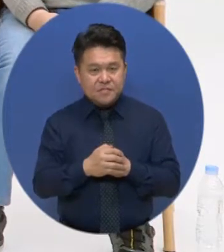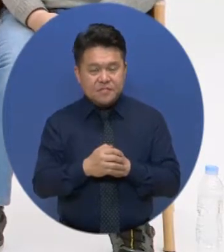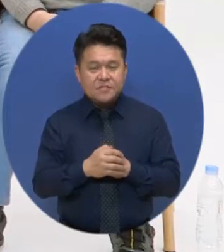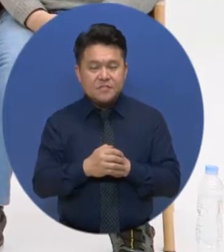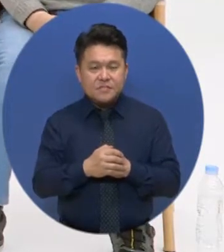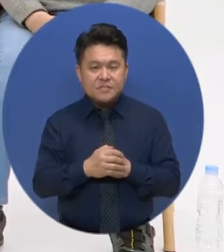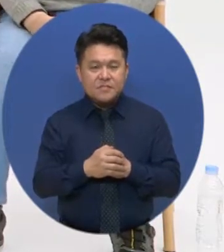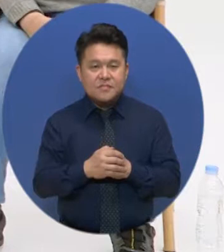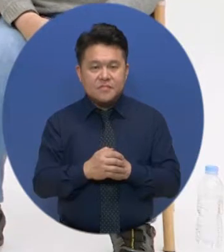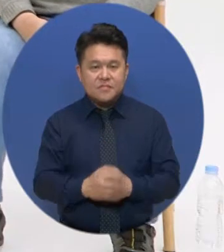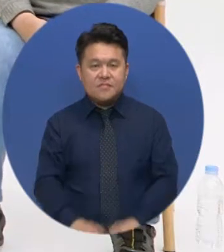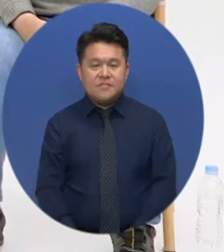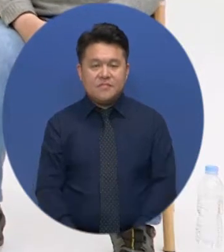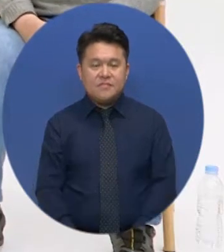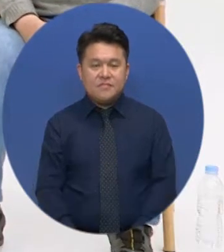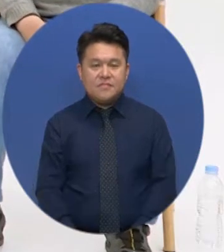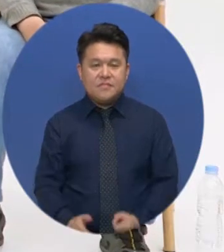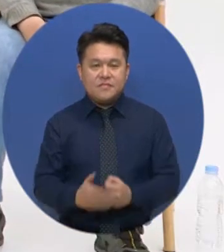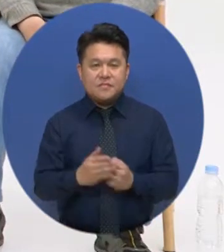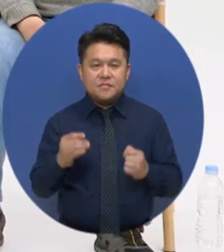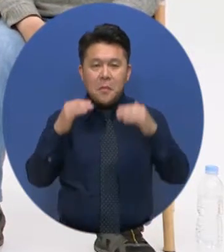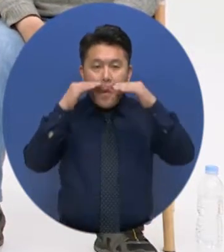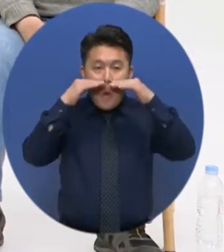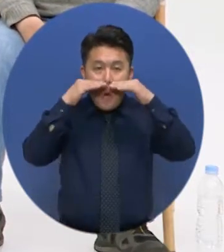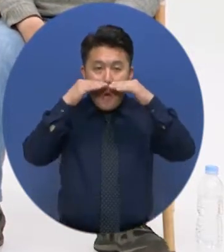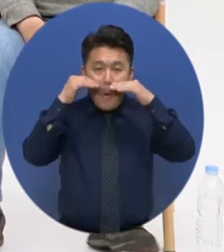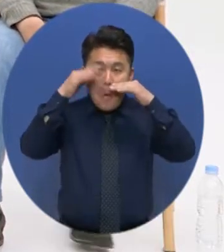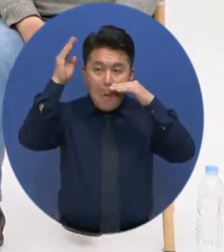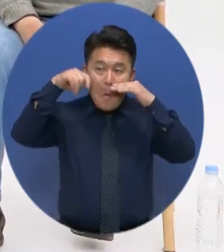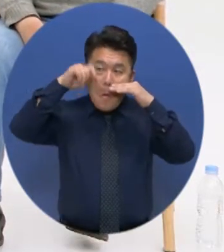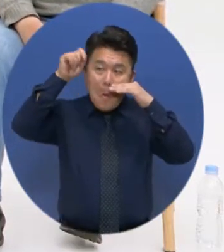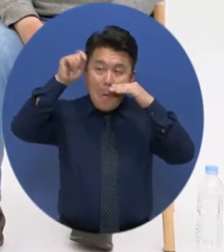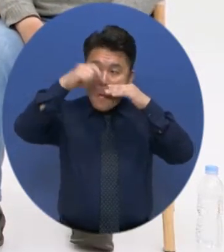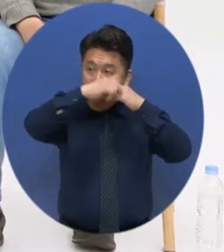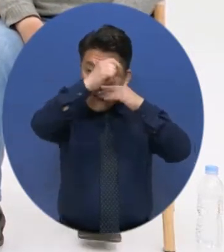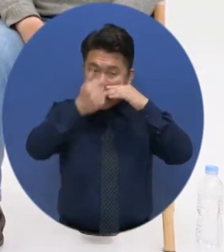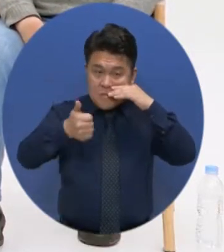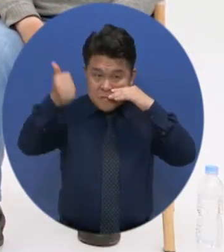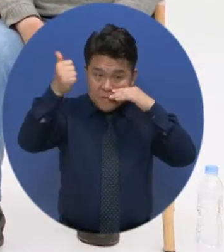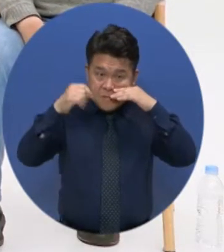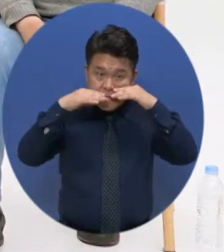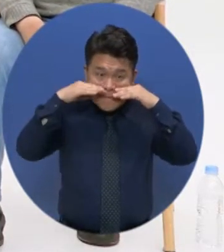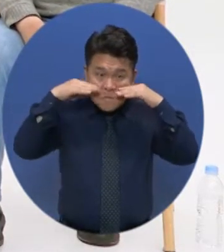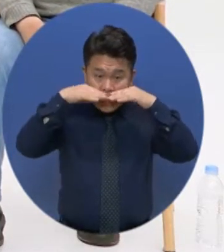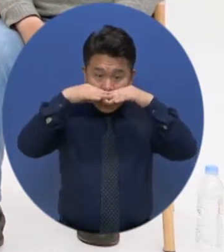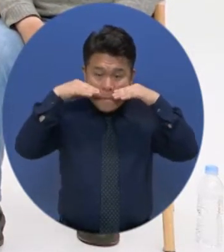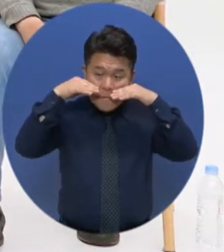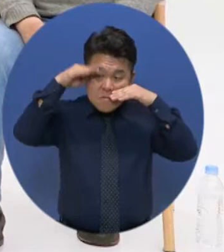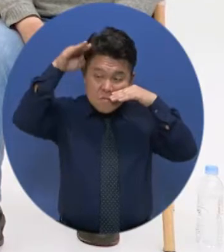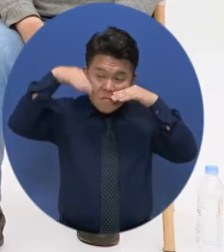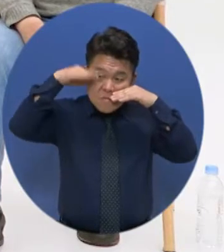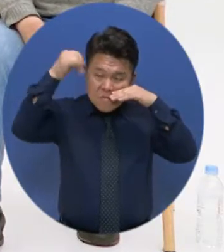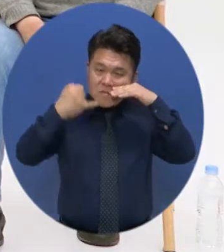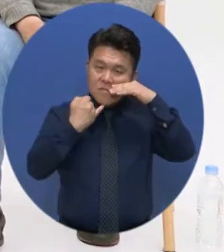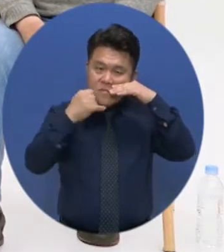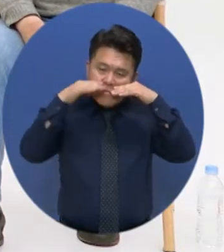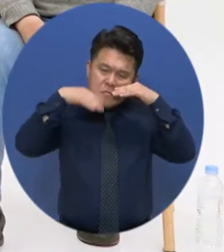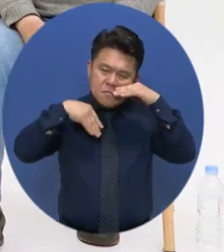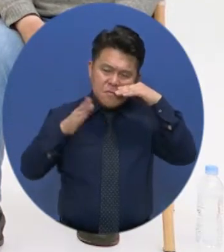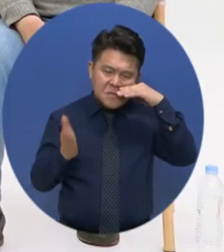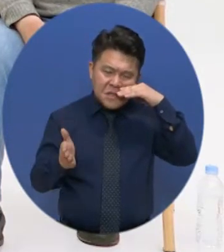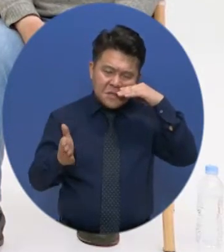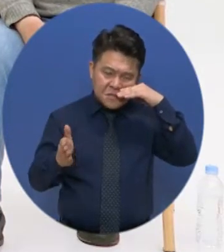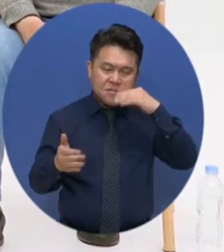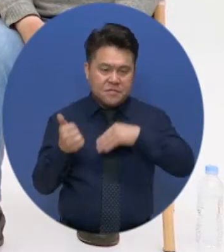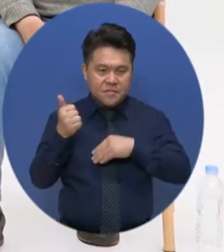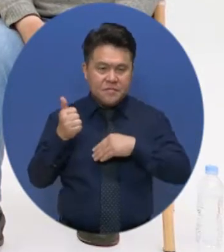나더라고요. 저는 네. 그래서 약간 여기 위쪽으로 위로. 네 여기 이렇게 딱 얼굴에서 딱 일자 이 위로 그 볼터치를 하는 게 조금